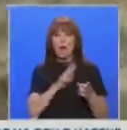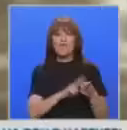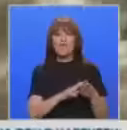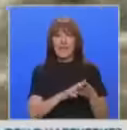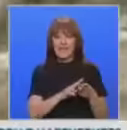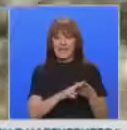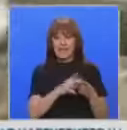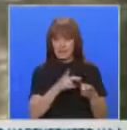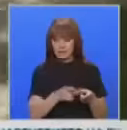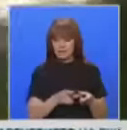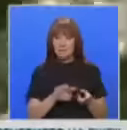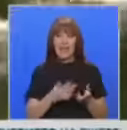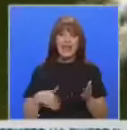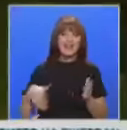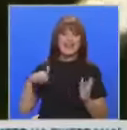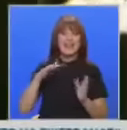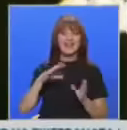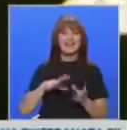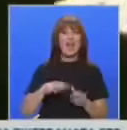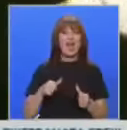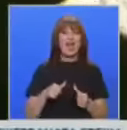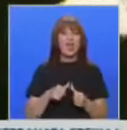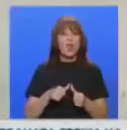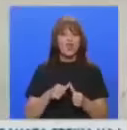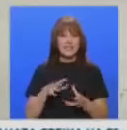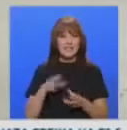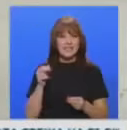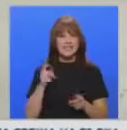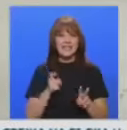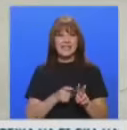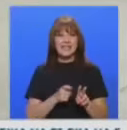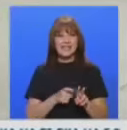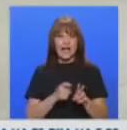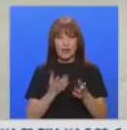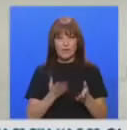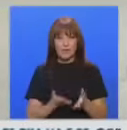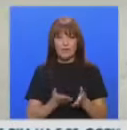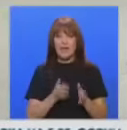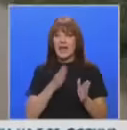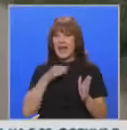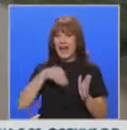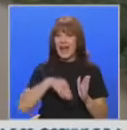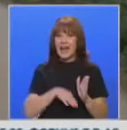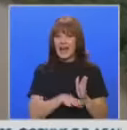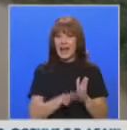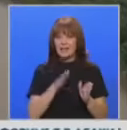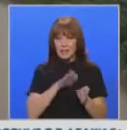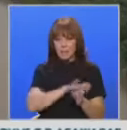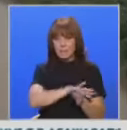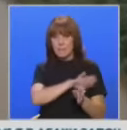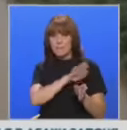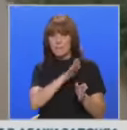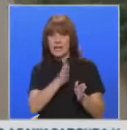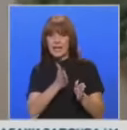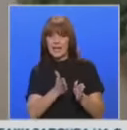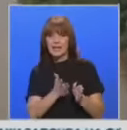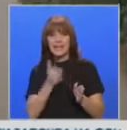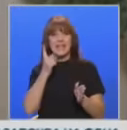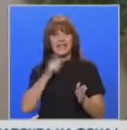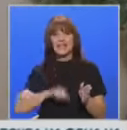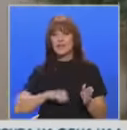няколко километра над Лозенец и Царево. Имам клипчета на тази река как прелива. Доколкото знам, един от язовирите е